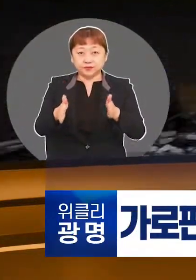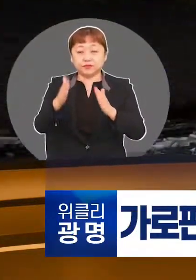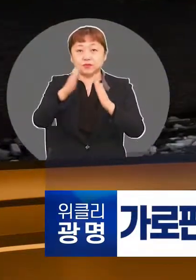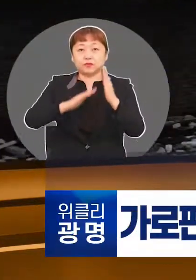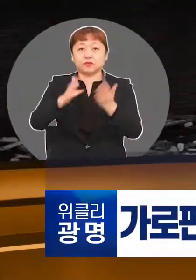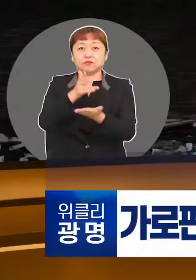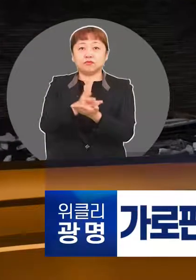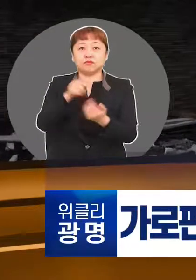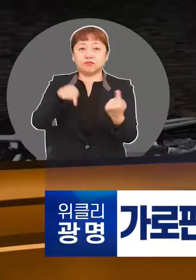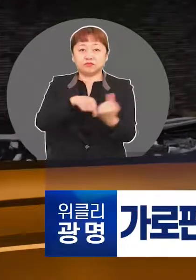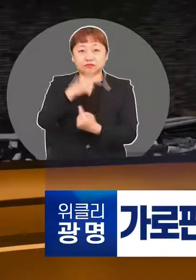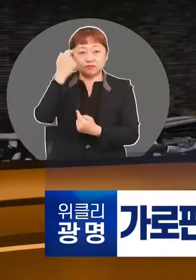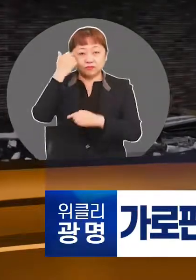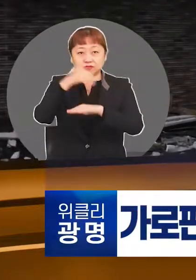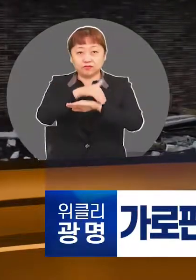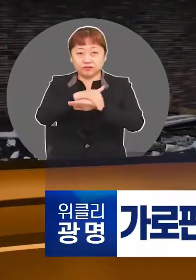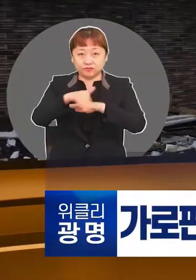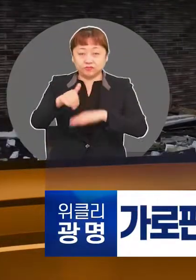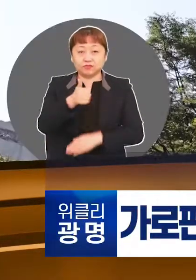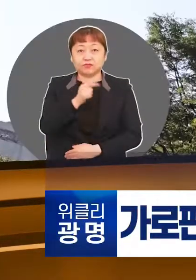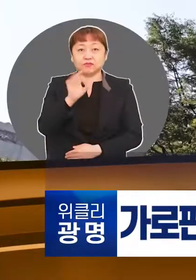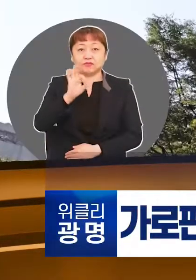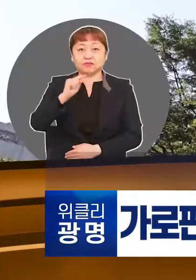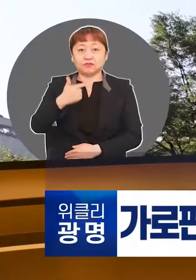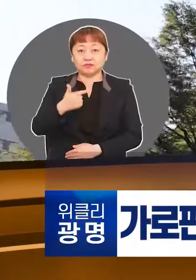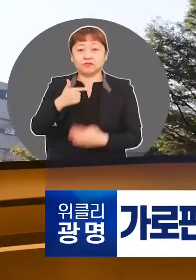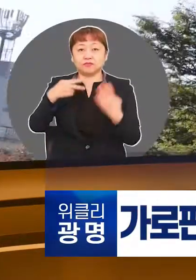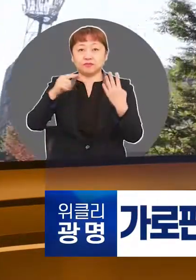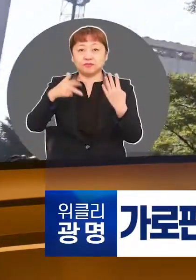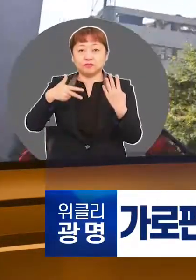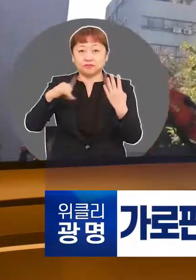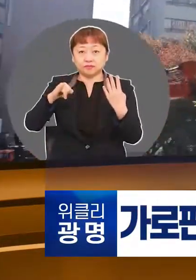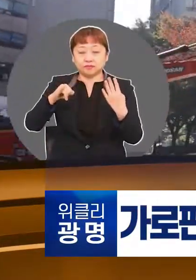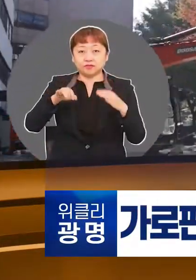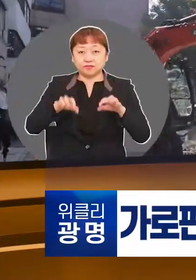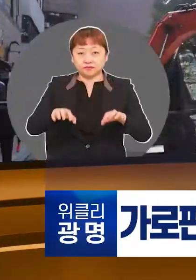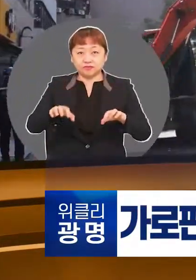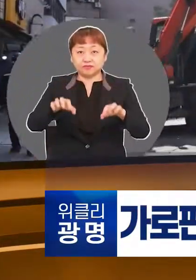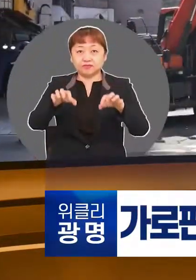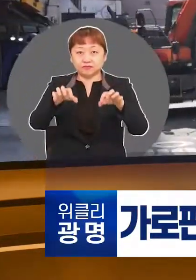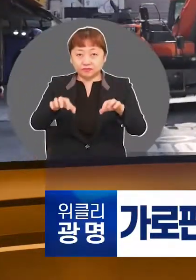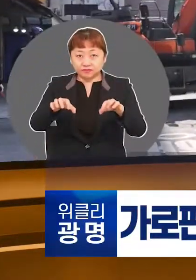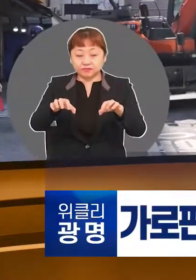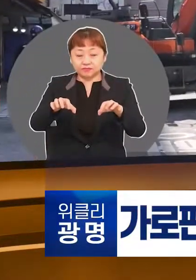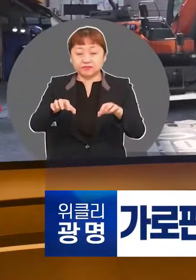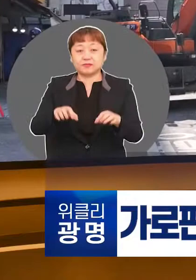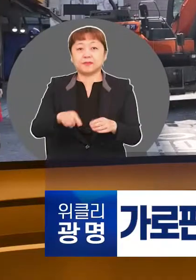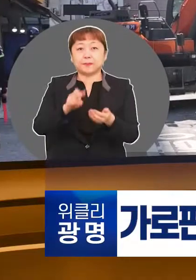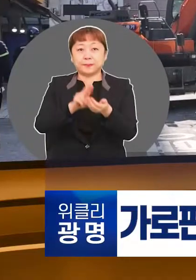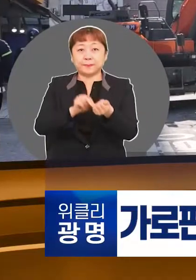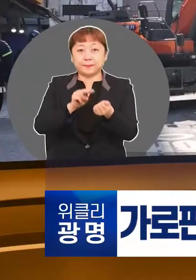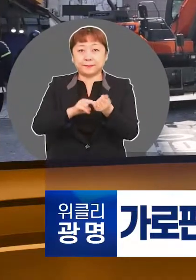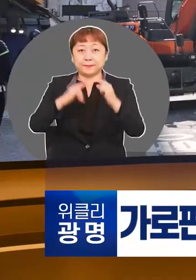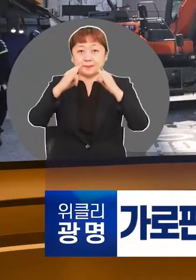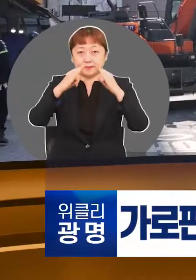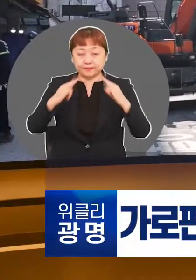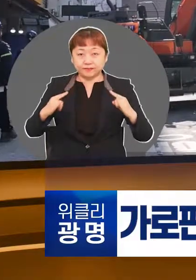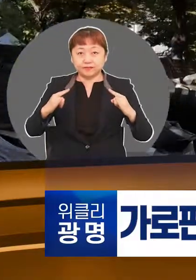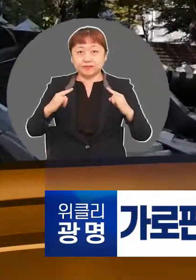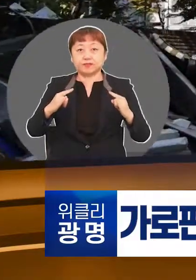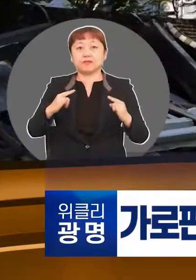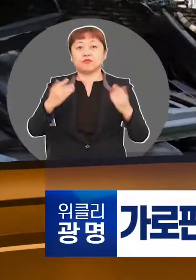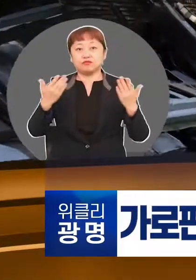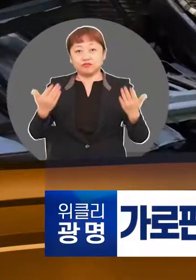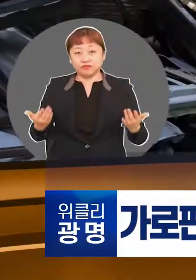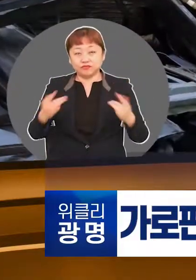공용 주차장 으로 운영할 계획이고 요 한 4단지 가로 판매대 정비구역 에는 판매 부스와 부대시설